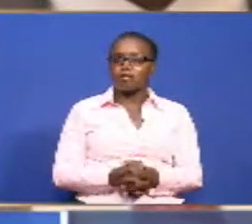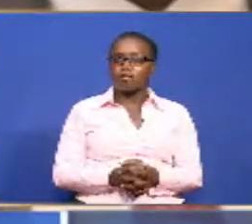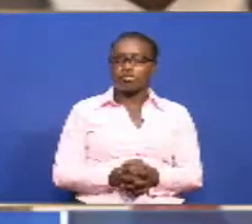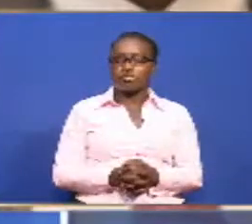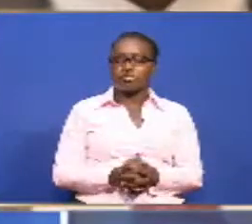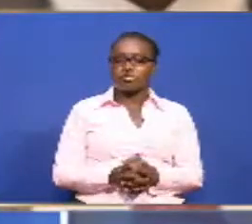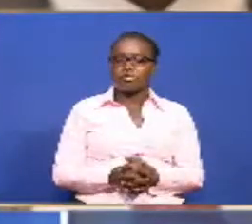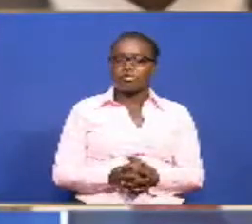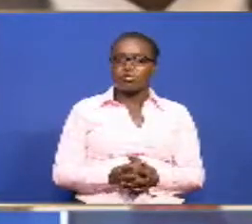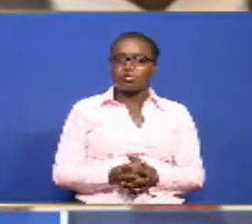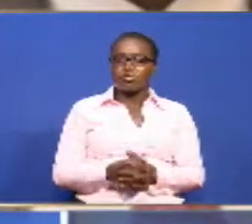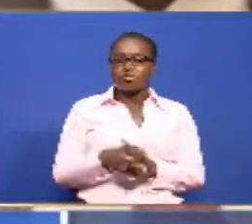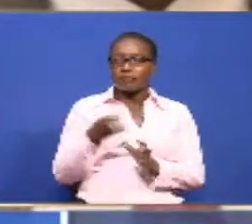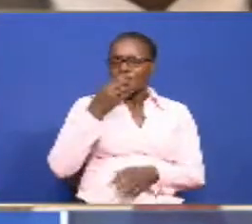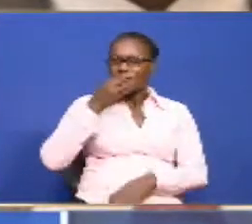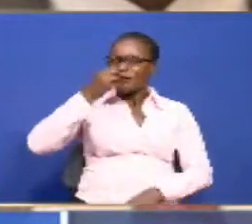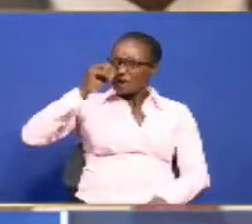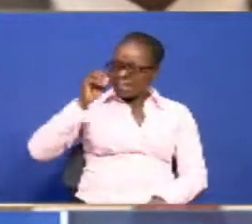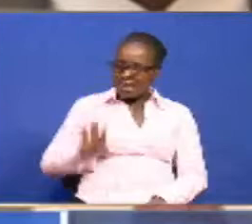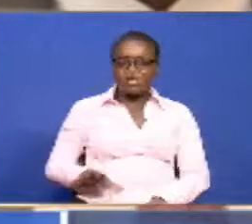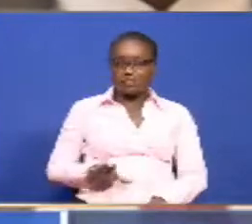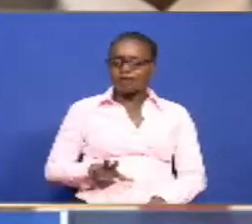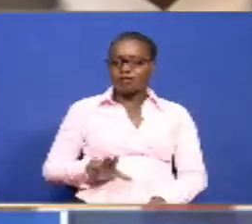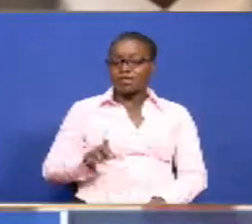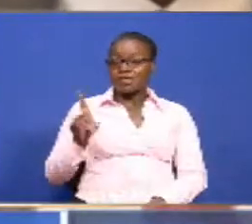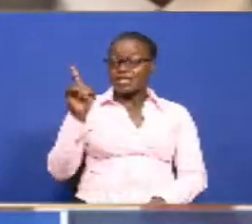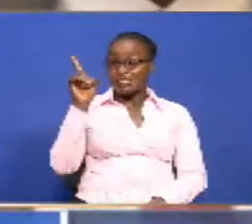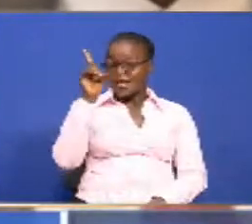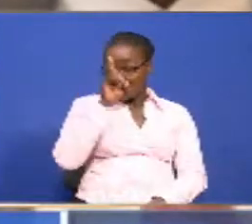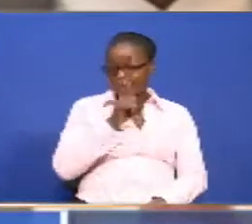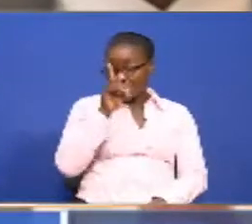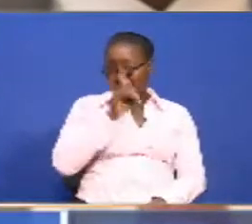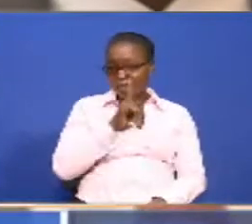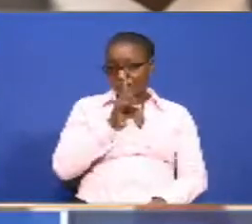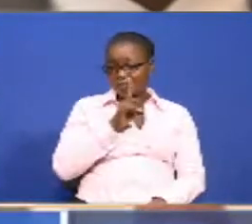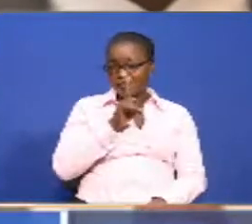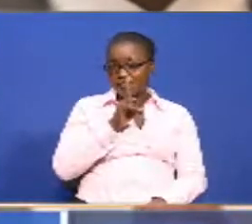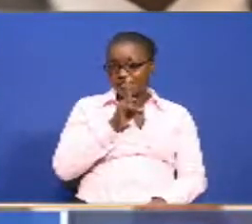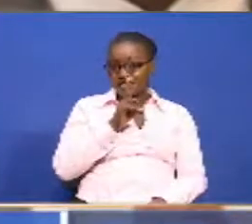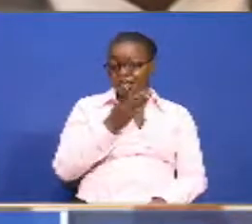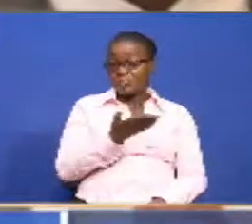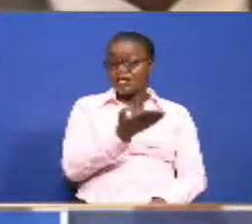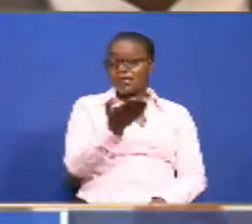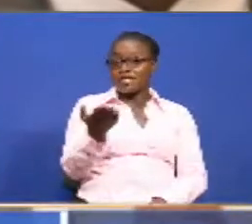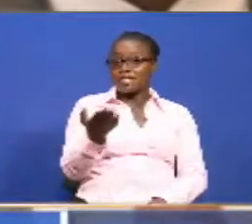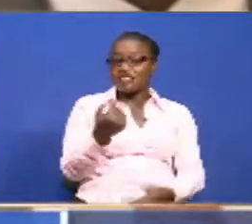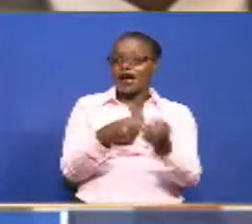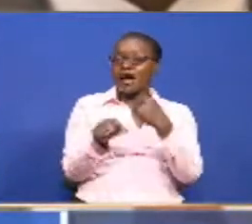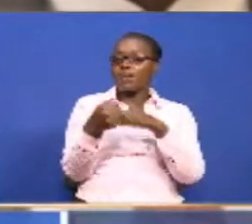Enda kulaani vikali visa kama hizo